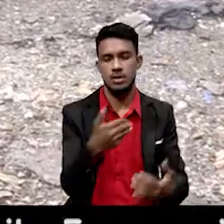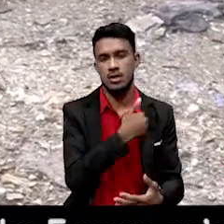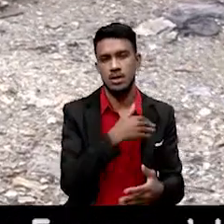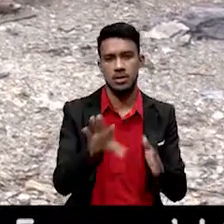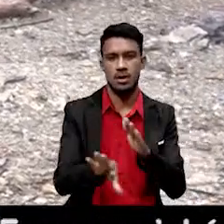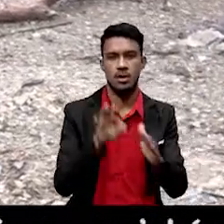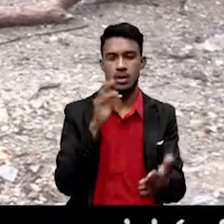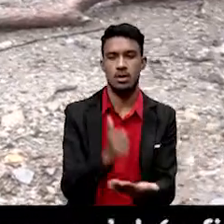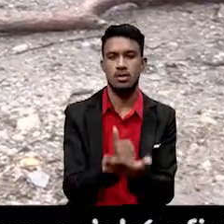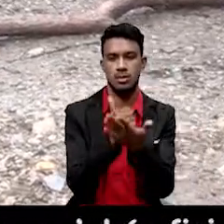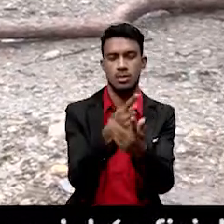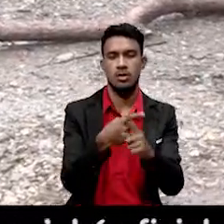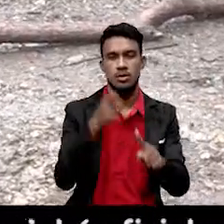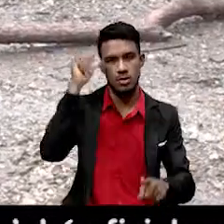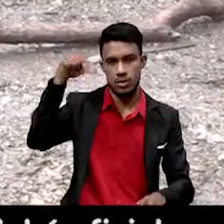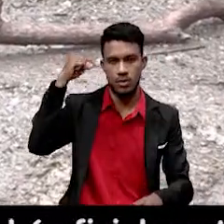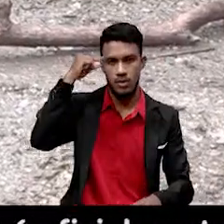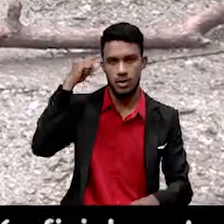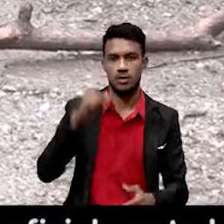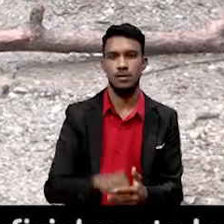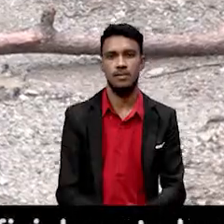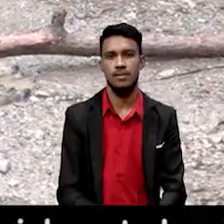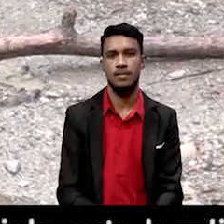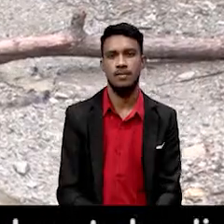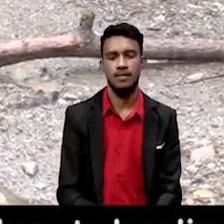hetang apoio husi governo.